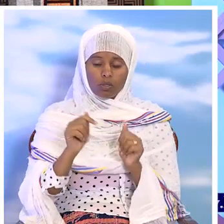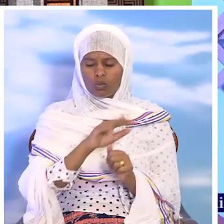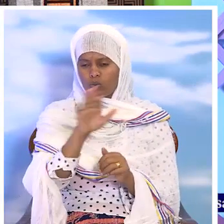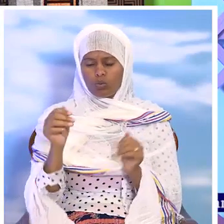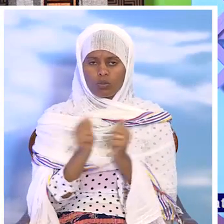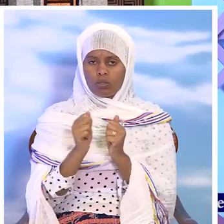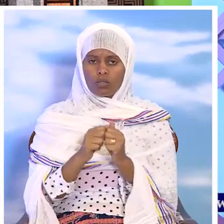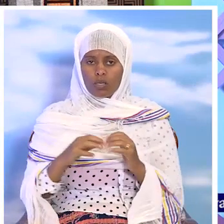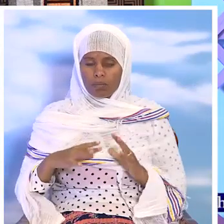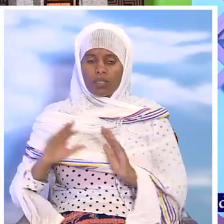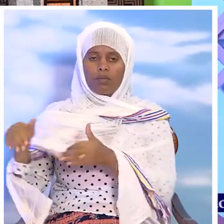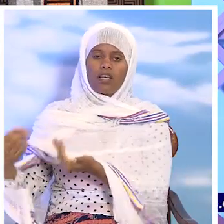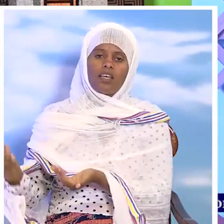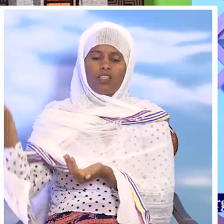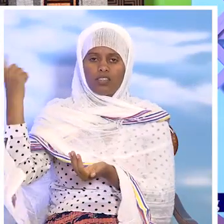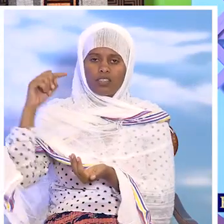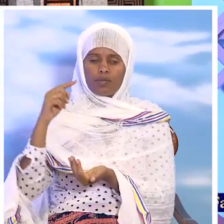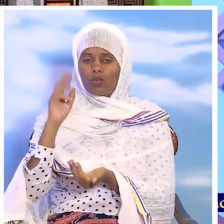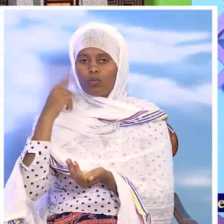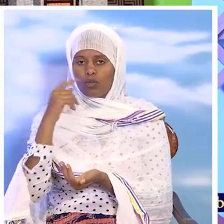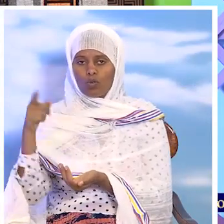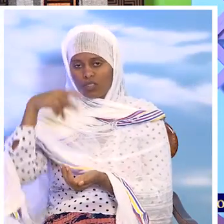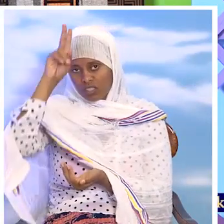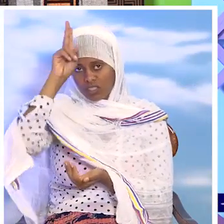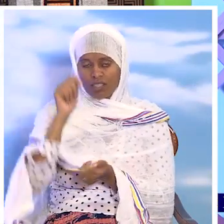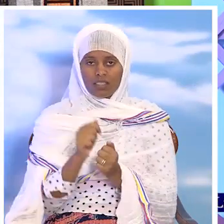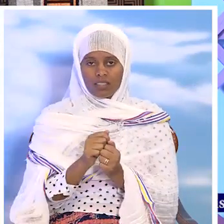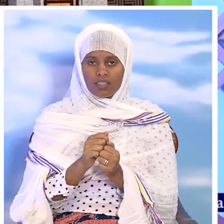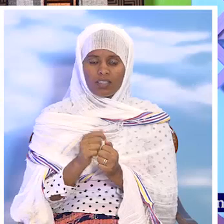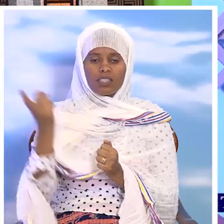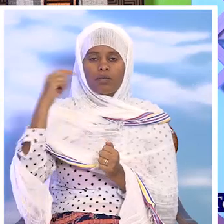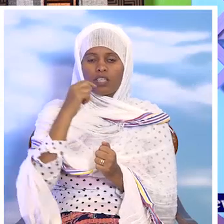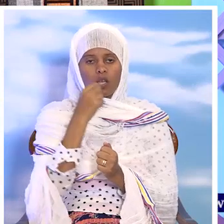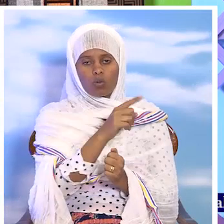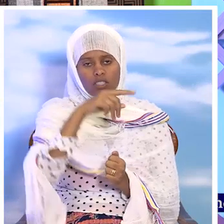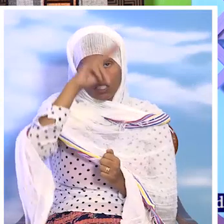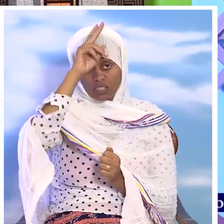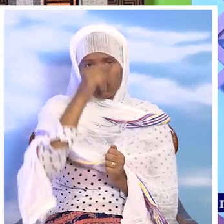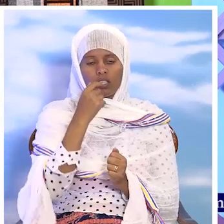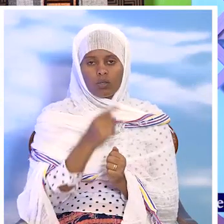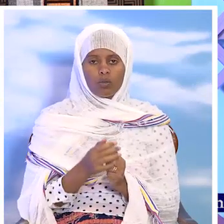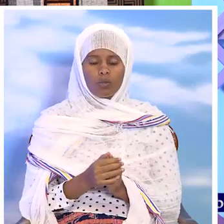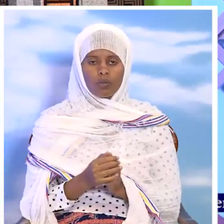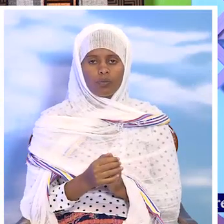እየ ብምባል ሳሳይ ፈተነ ክፍትኖ ከሎ ንርኢ። እዚ ድማ ክርስቶስ ኣምላኽና ብምንታይ ክስዕር ከሎ ንርኢ